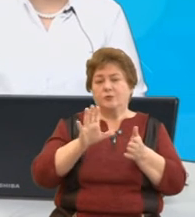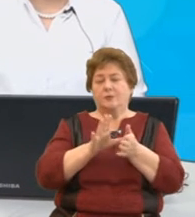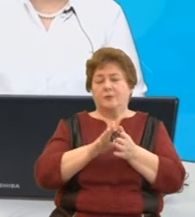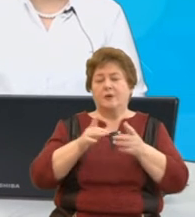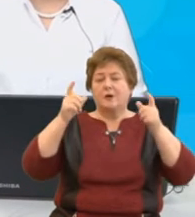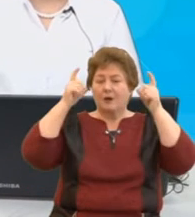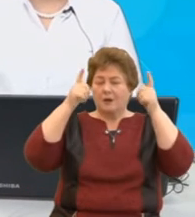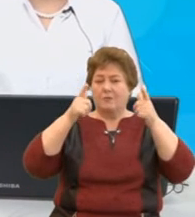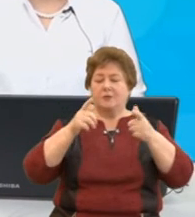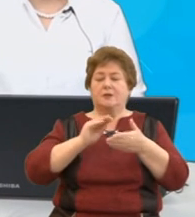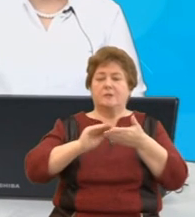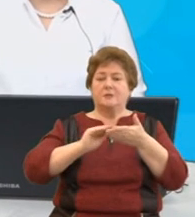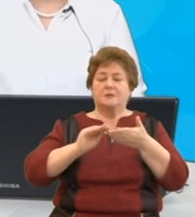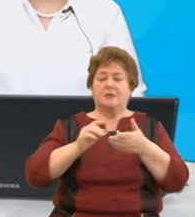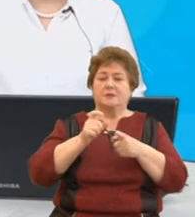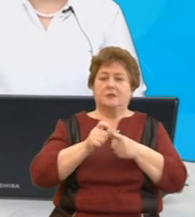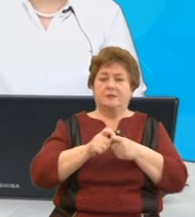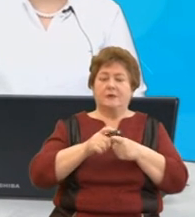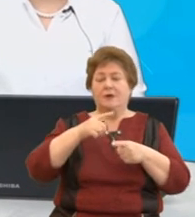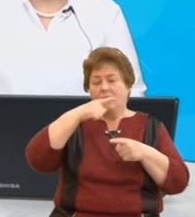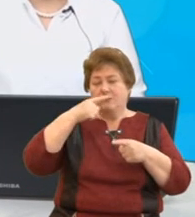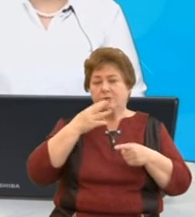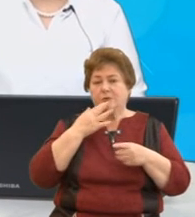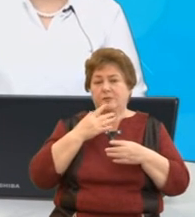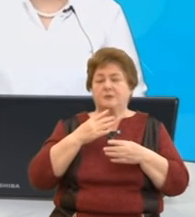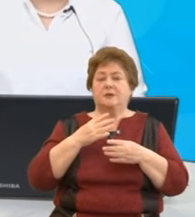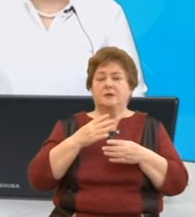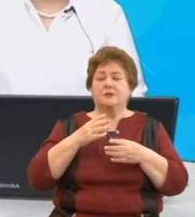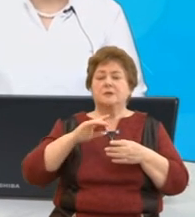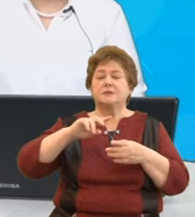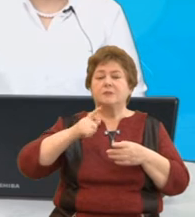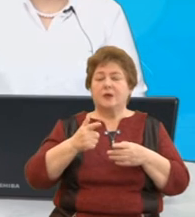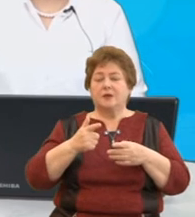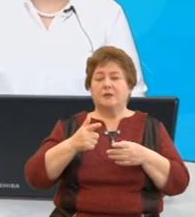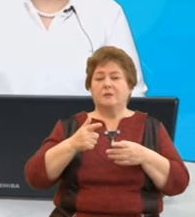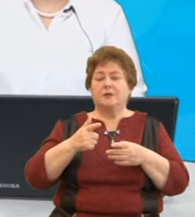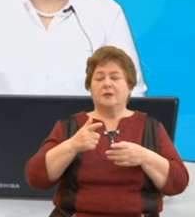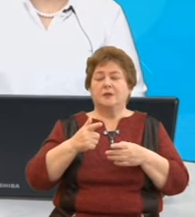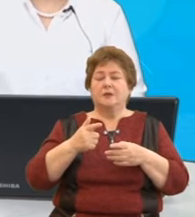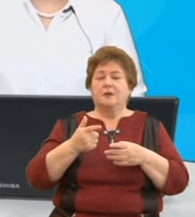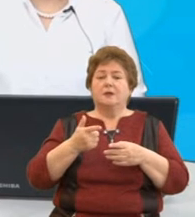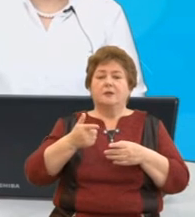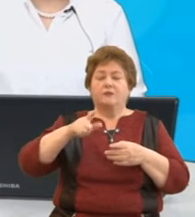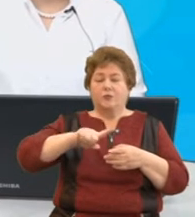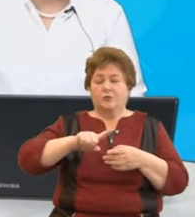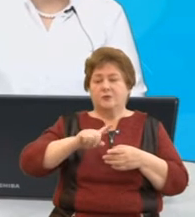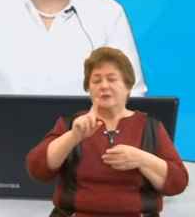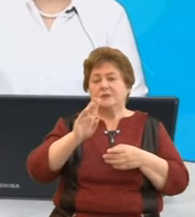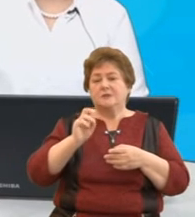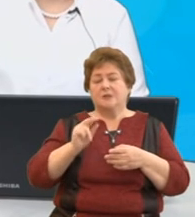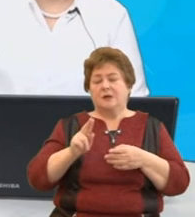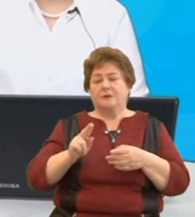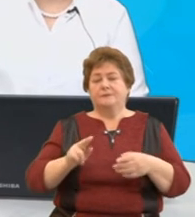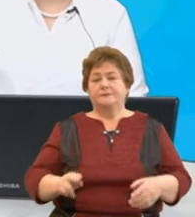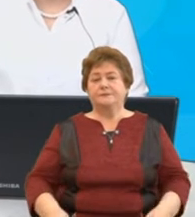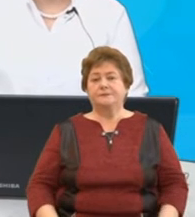грамотно писать слова в русском языке с мягким знаком разделительным и твердым